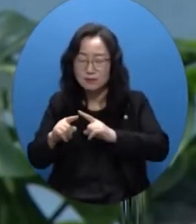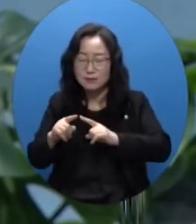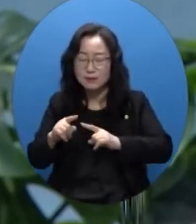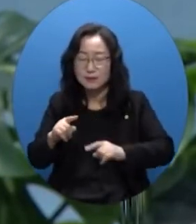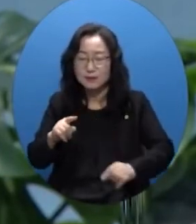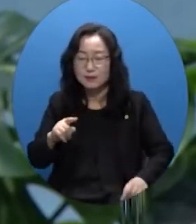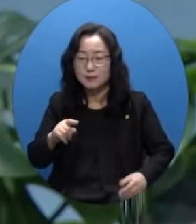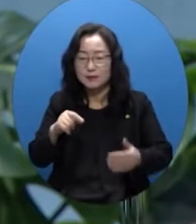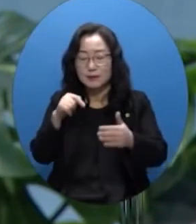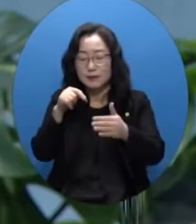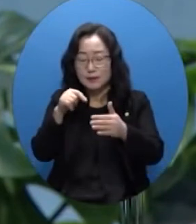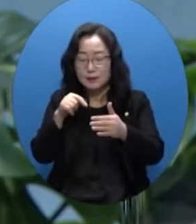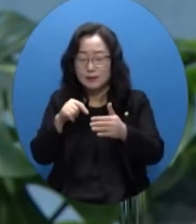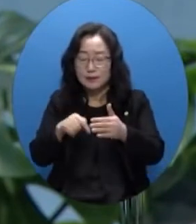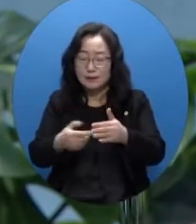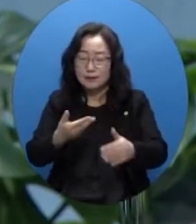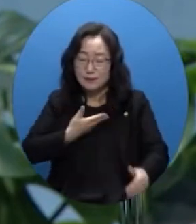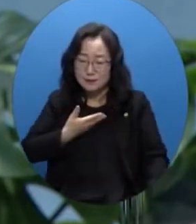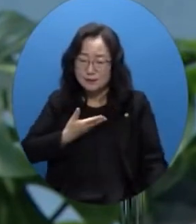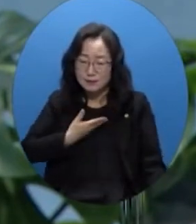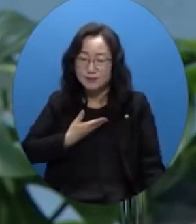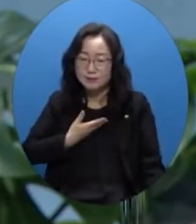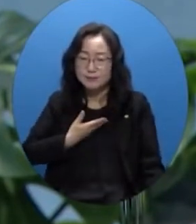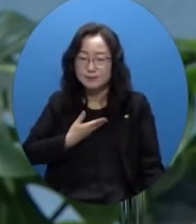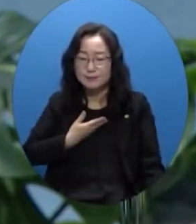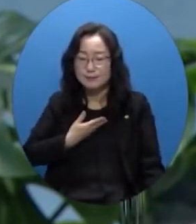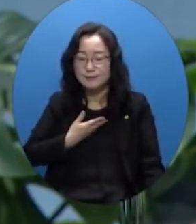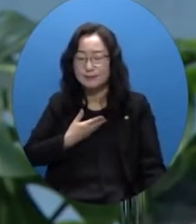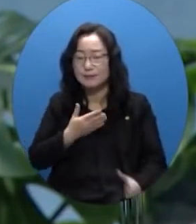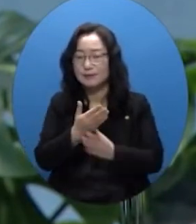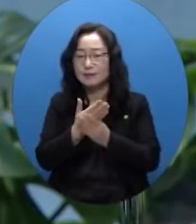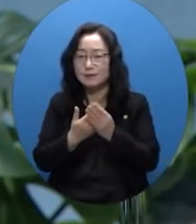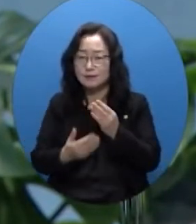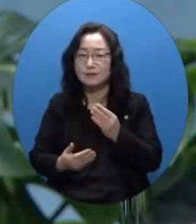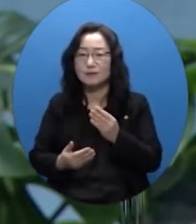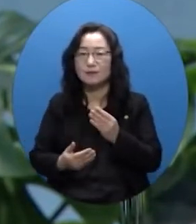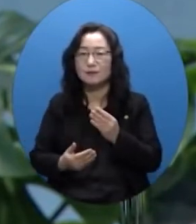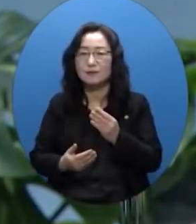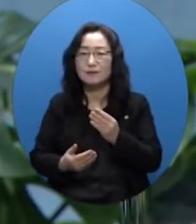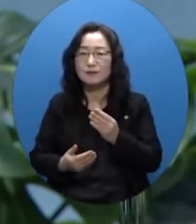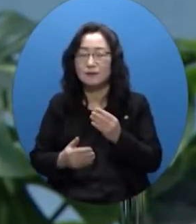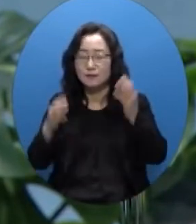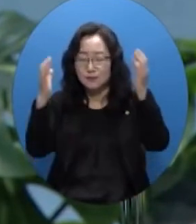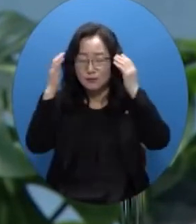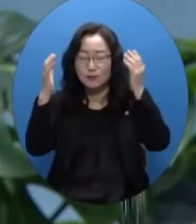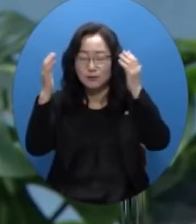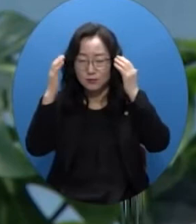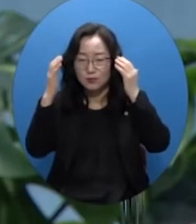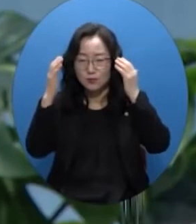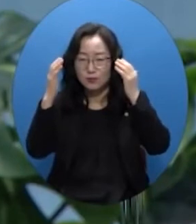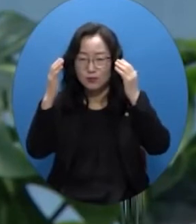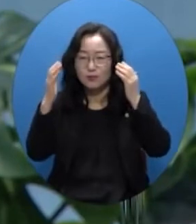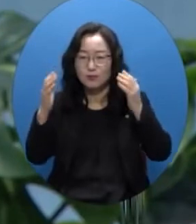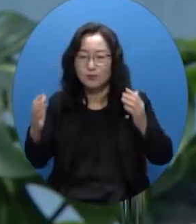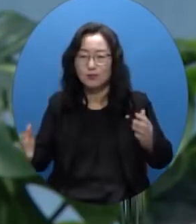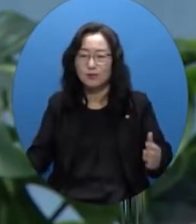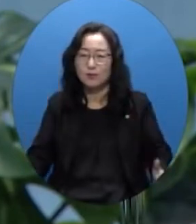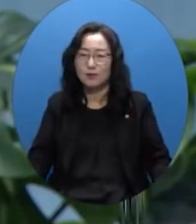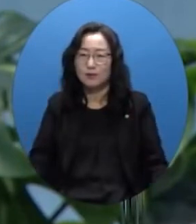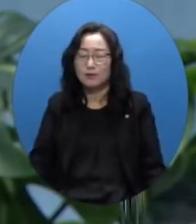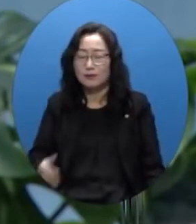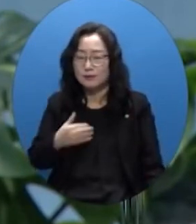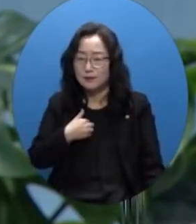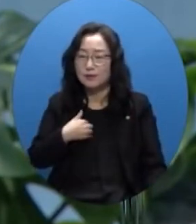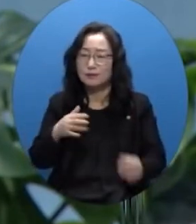속에서 스스로 무너지고 고통에 찬 사람들이 있습니다 내가